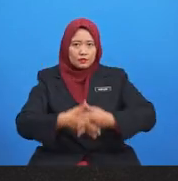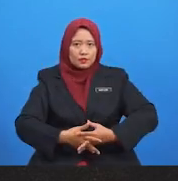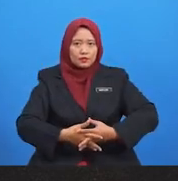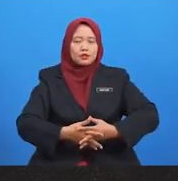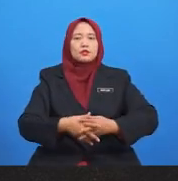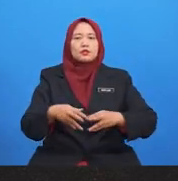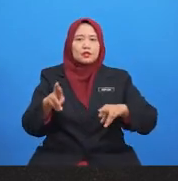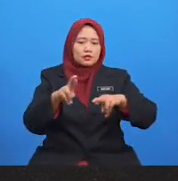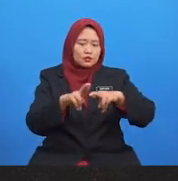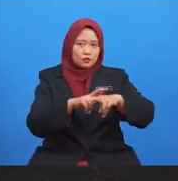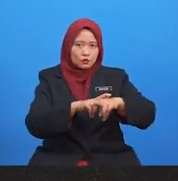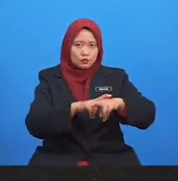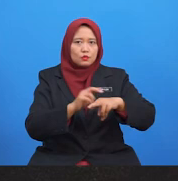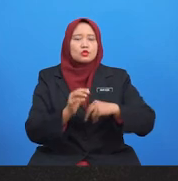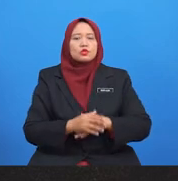mencari isi padu.